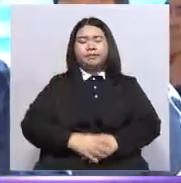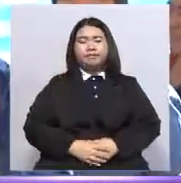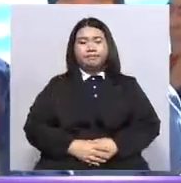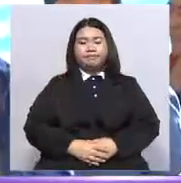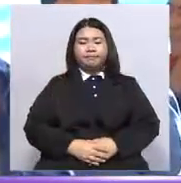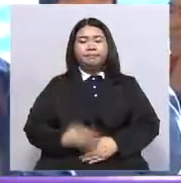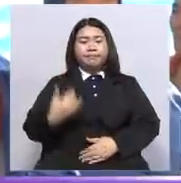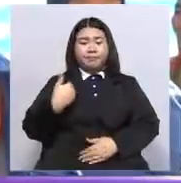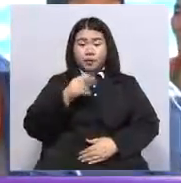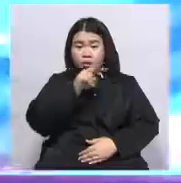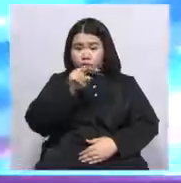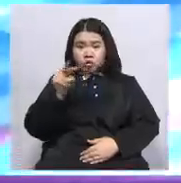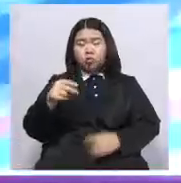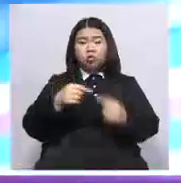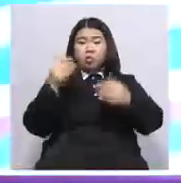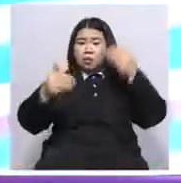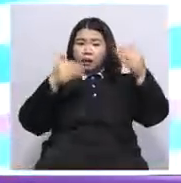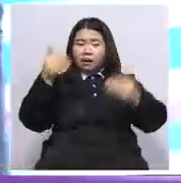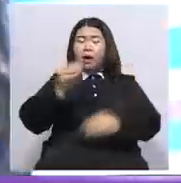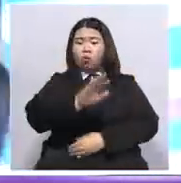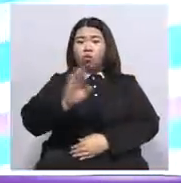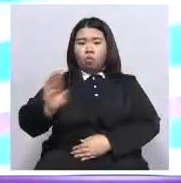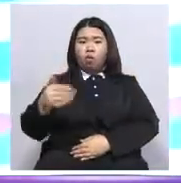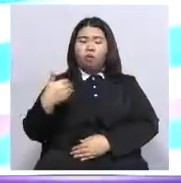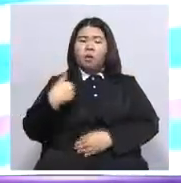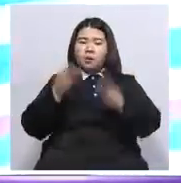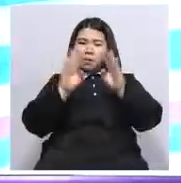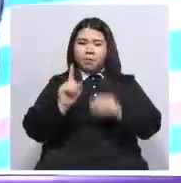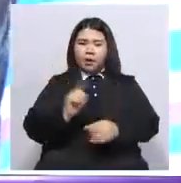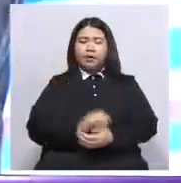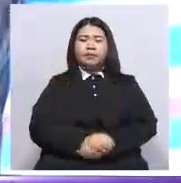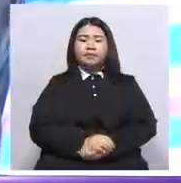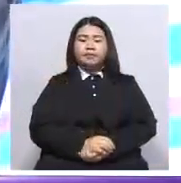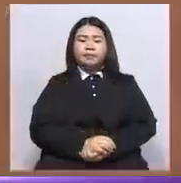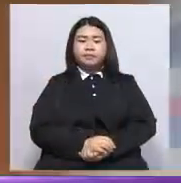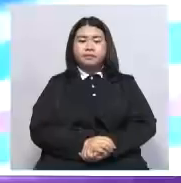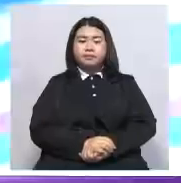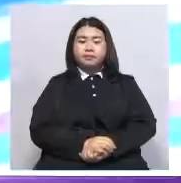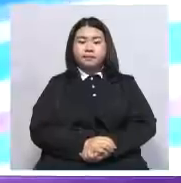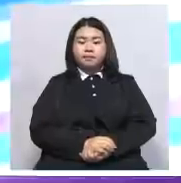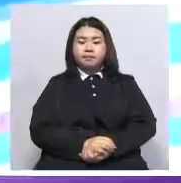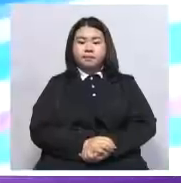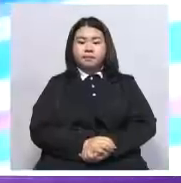พาคุณผู้ชมนะคะไปดูบรรยากาศกันนะคะว่าตอนนี้เป็นยังไงกันบ้างค่ะ